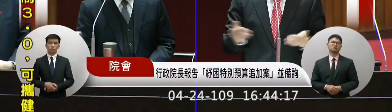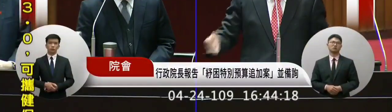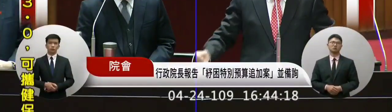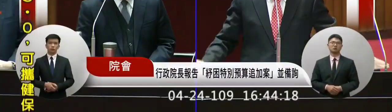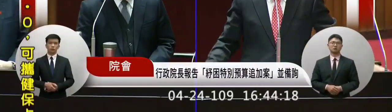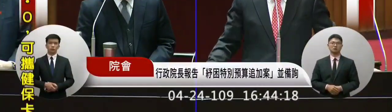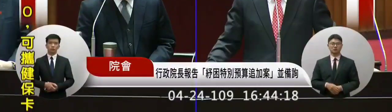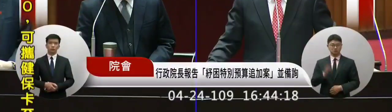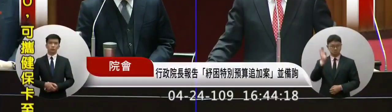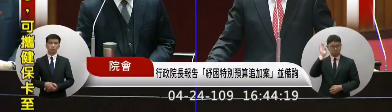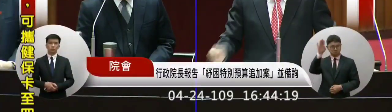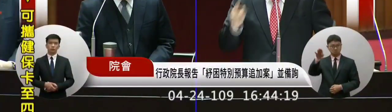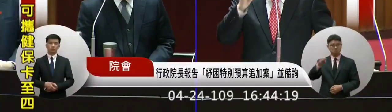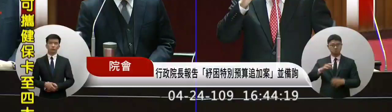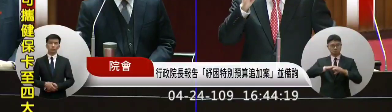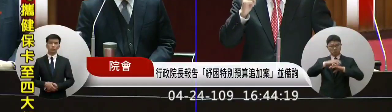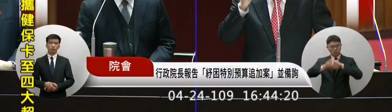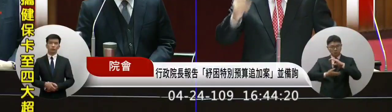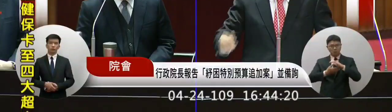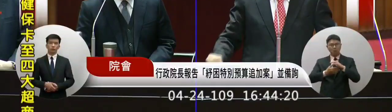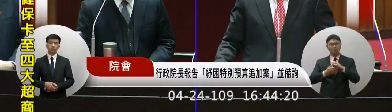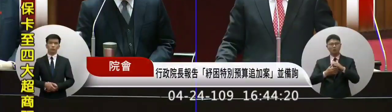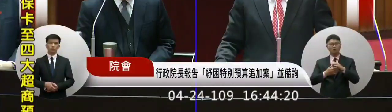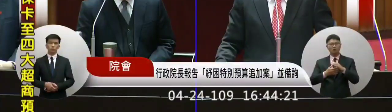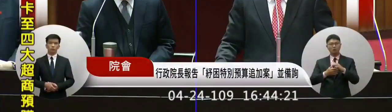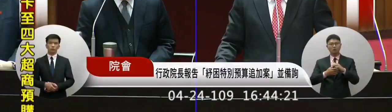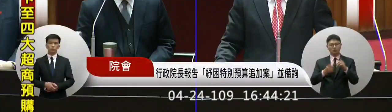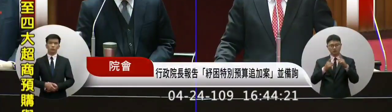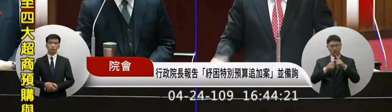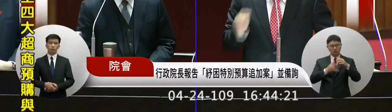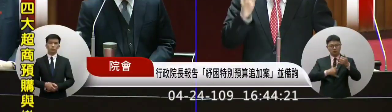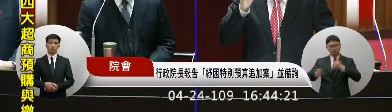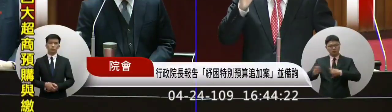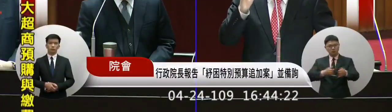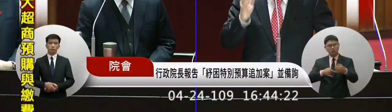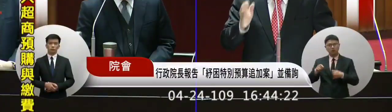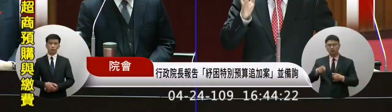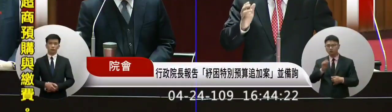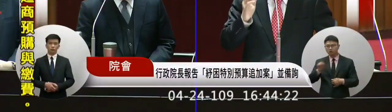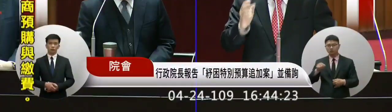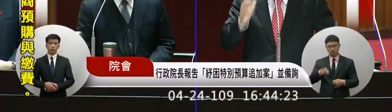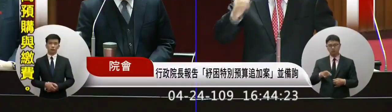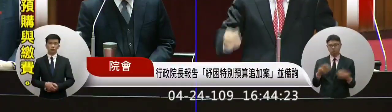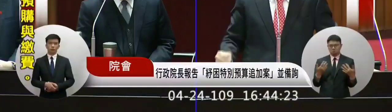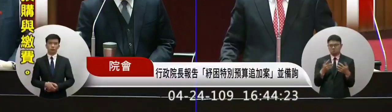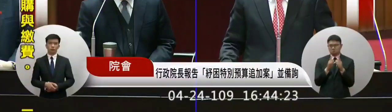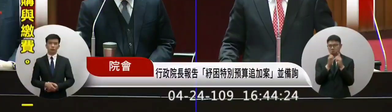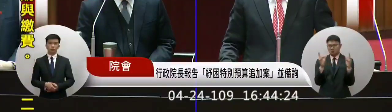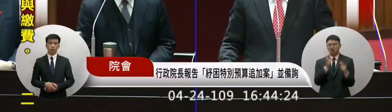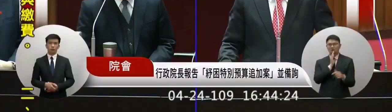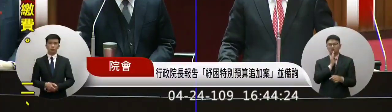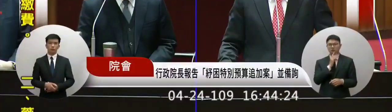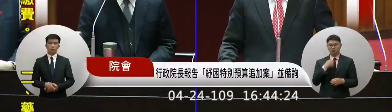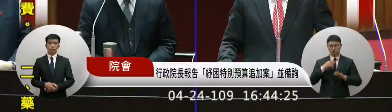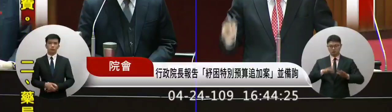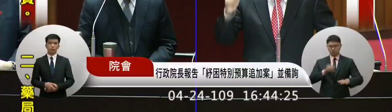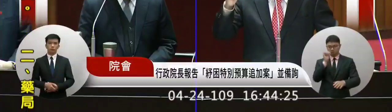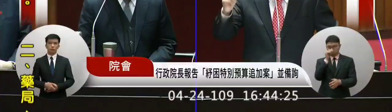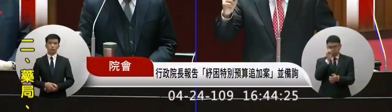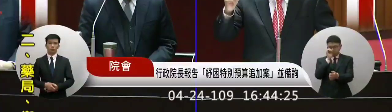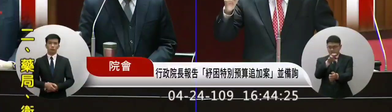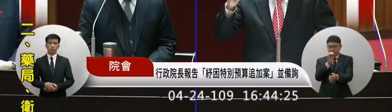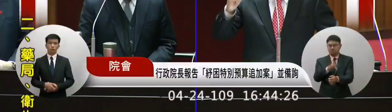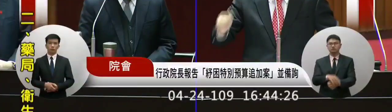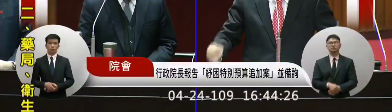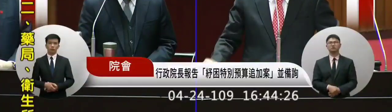国际的流通会发生很大的问题。本席在这里提醒院长，就